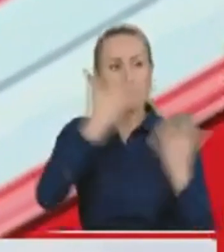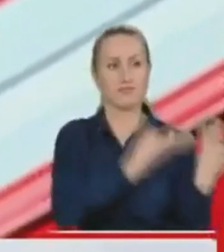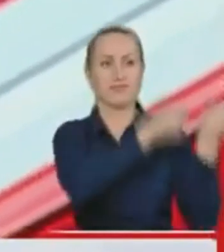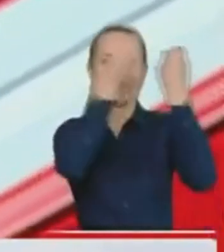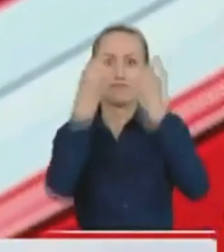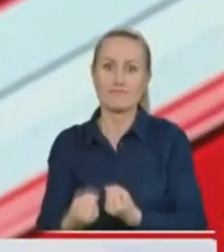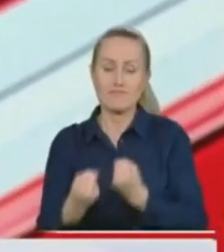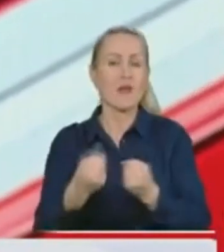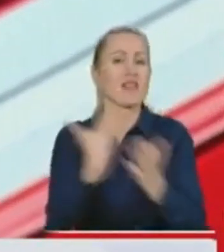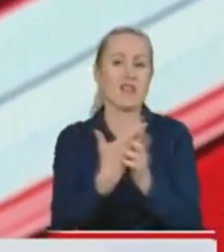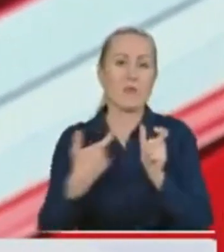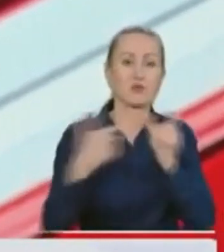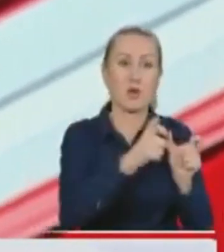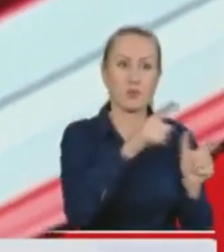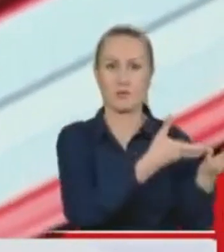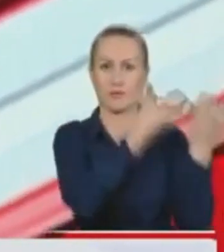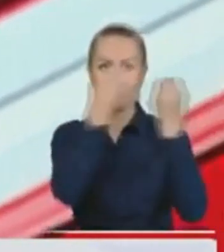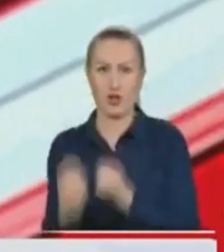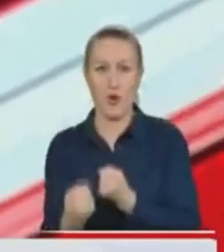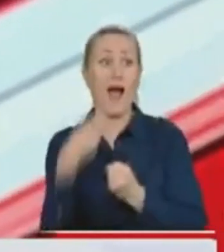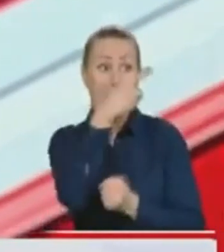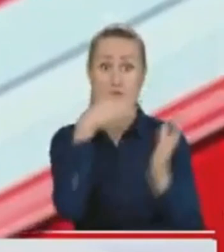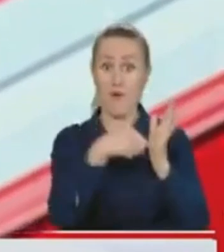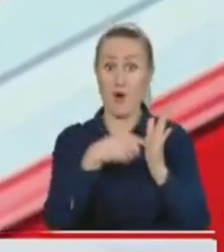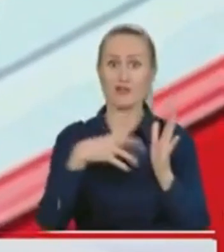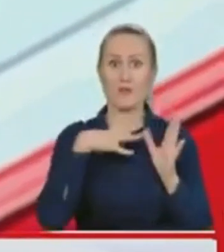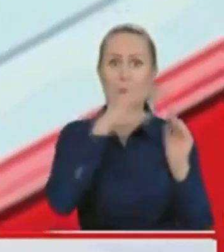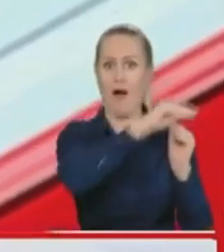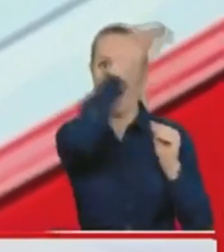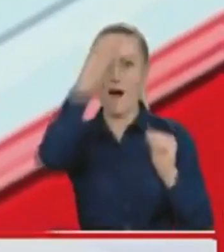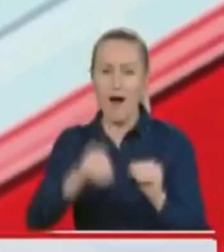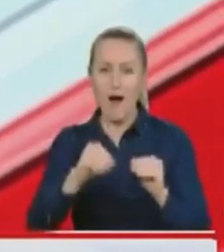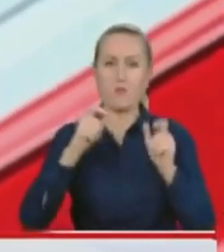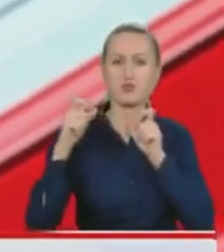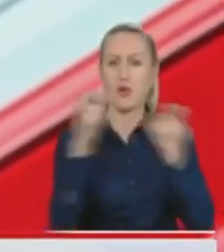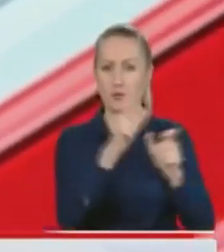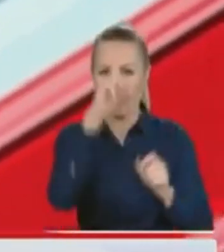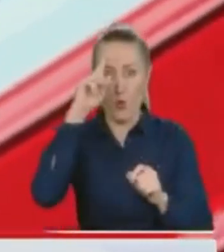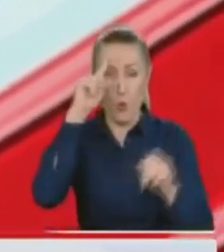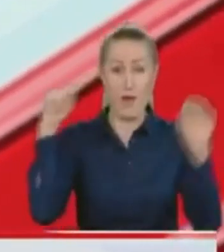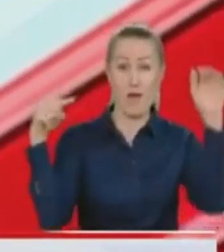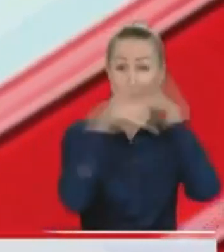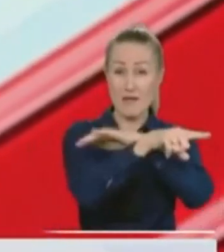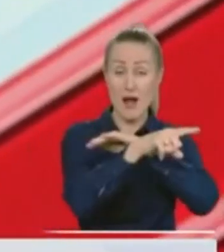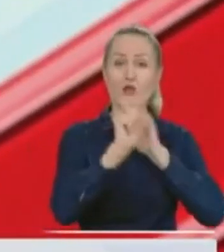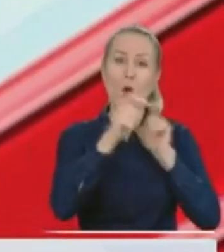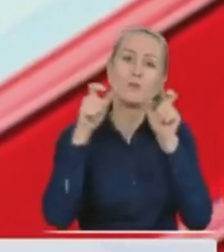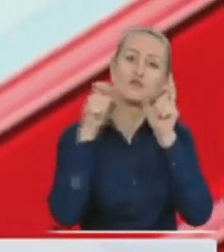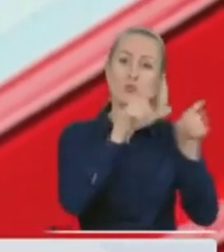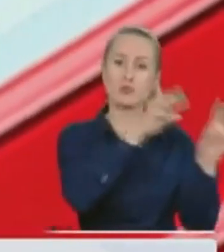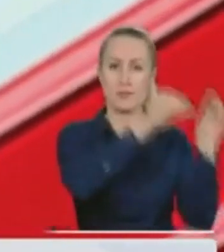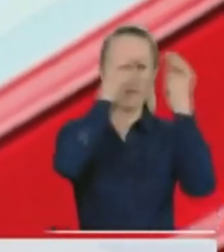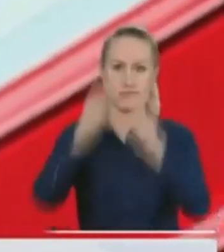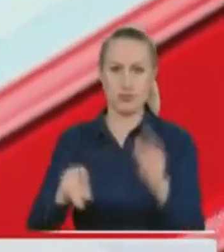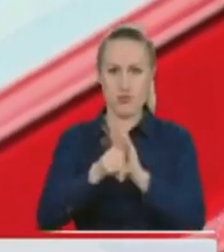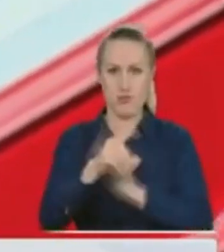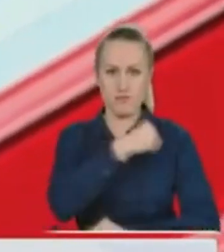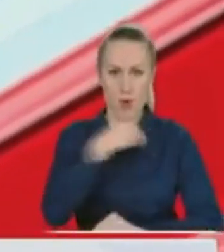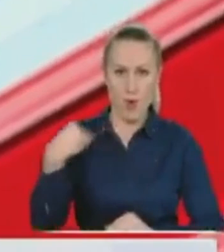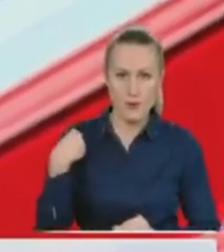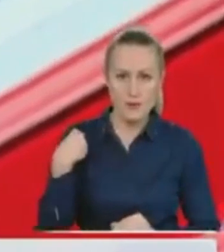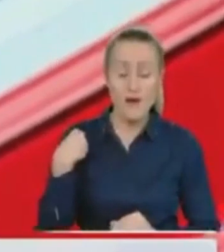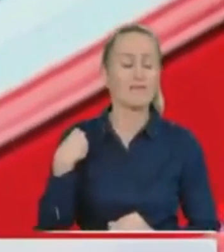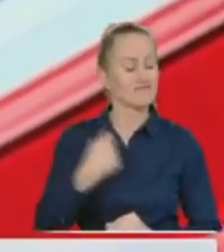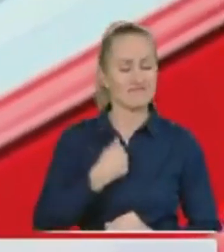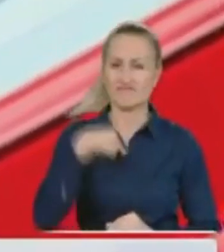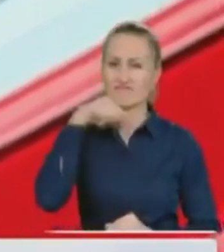примусово. А, власне, так мало бути з релокацією. Мігранти мали примусово привозитись до Польщі. І я